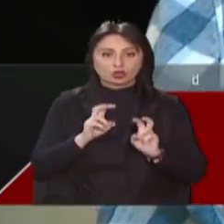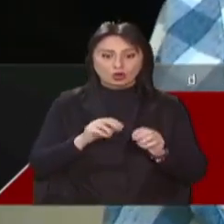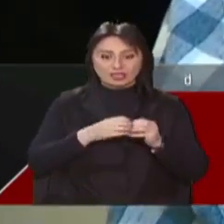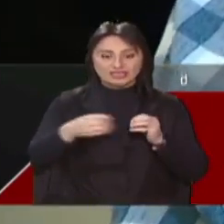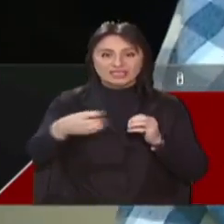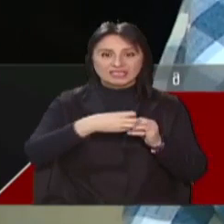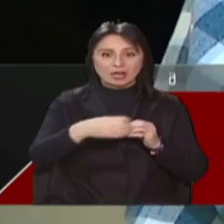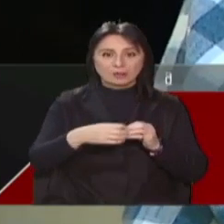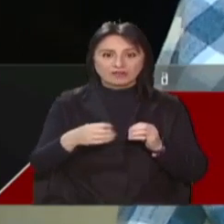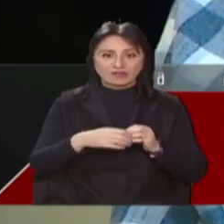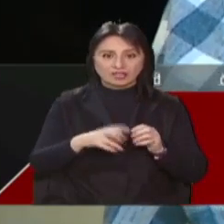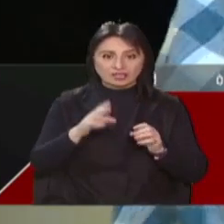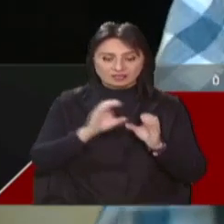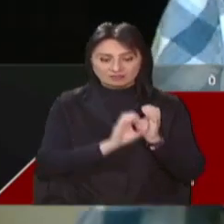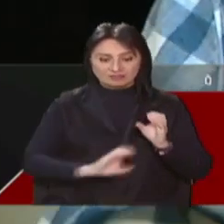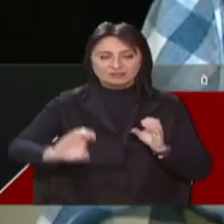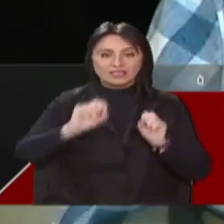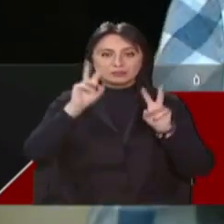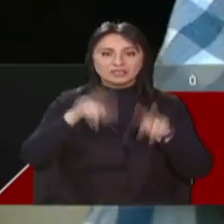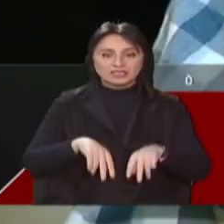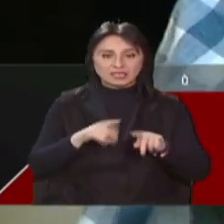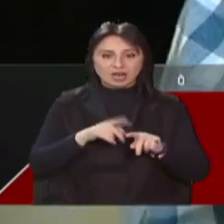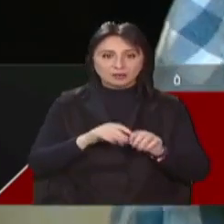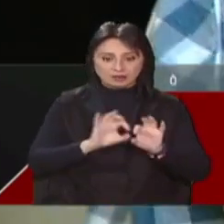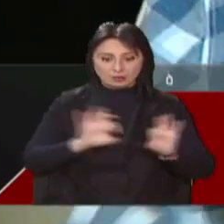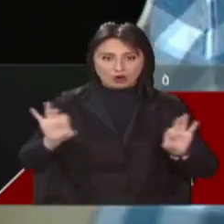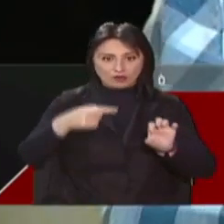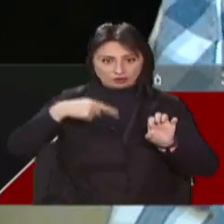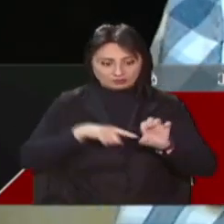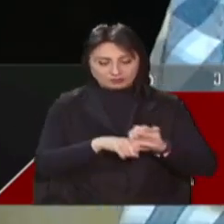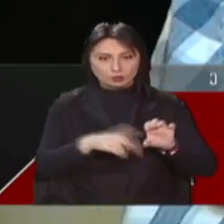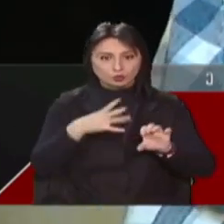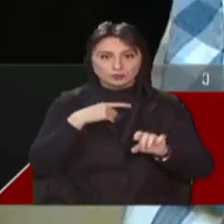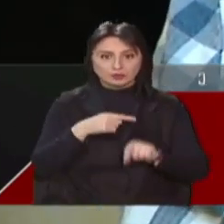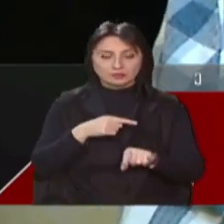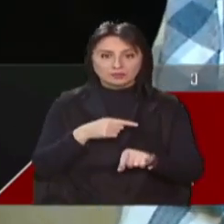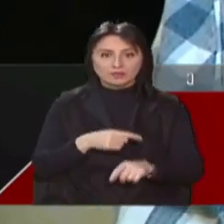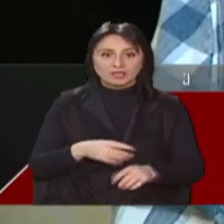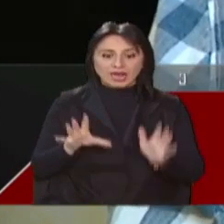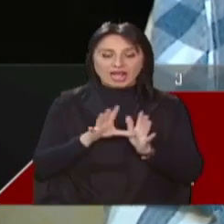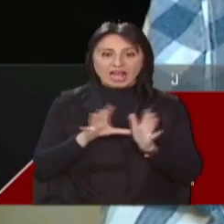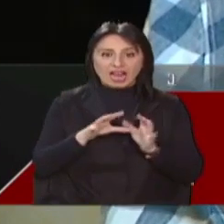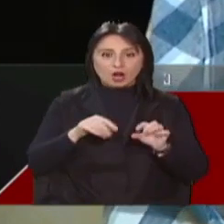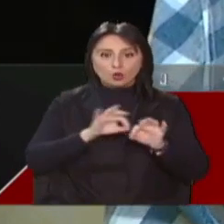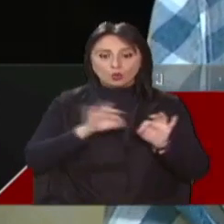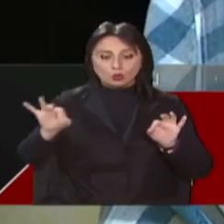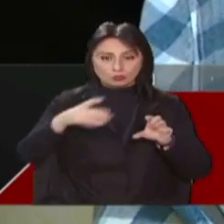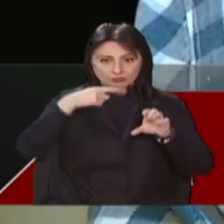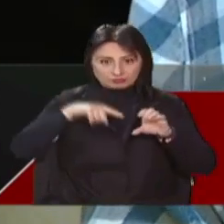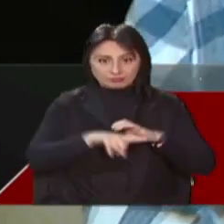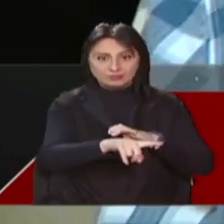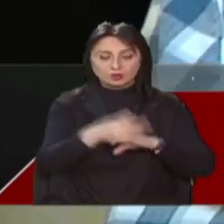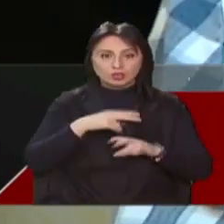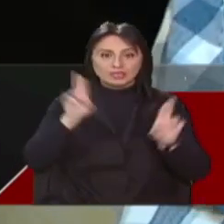ელექტროსადენების, მაგას ქვია კანალიზაცია, ელექტროპროვოდეკ. Ხო და აი ესე თქვა ელექტროგამტარების